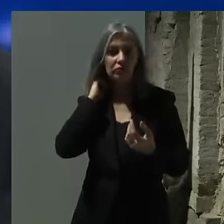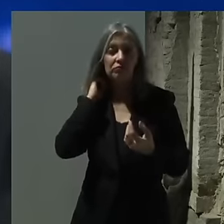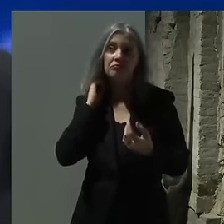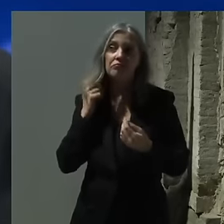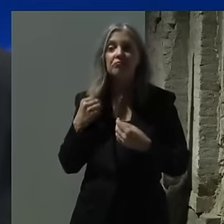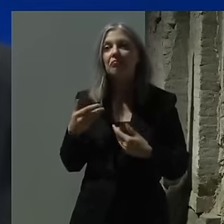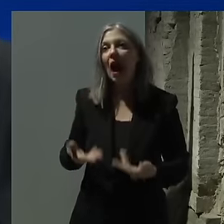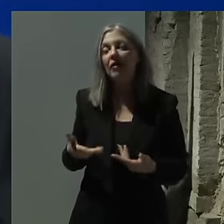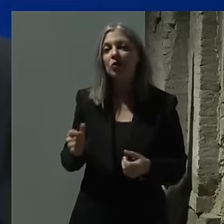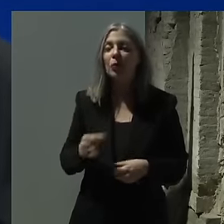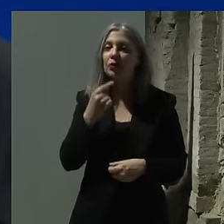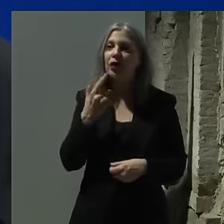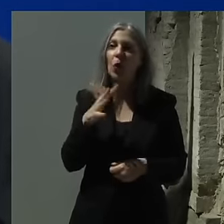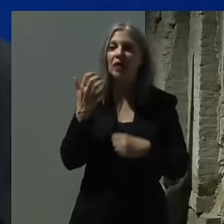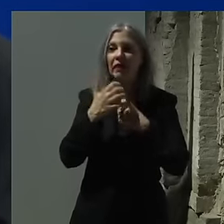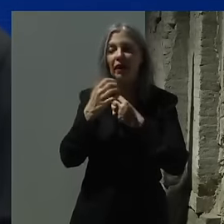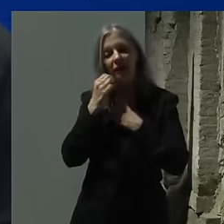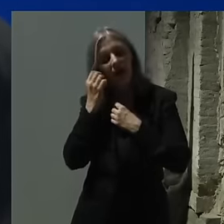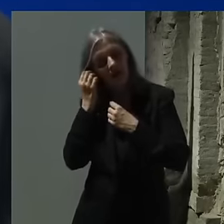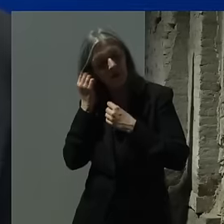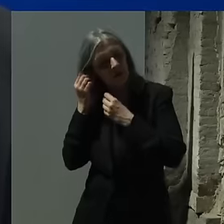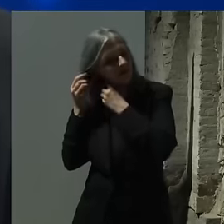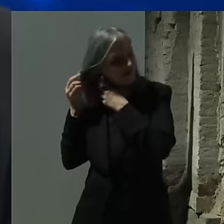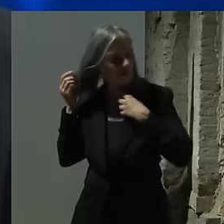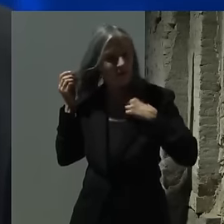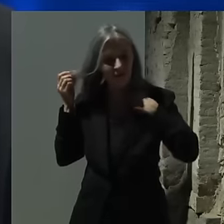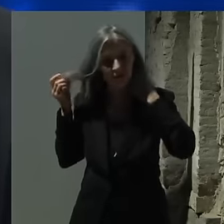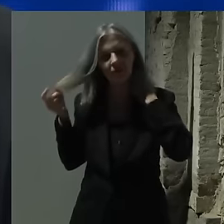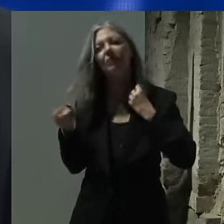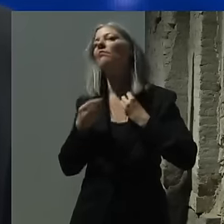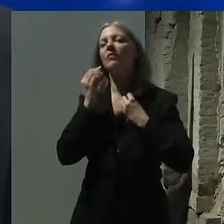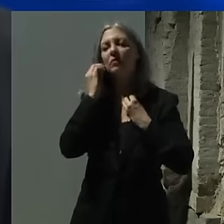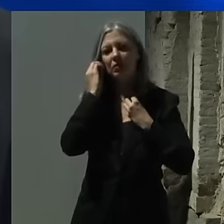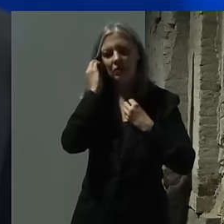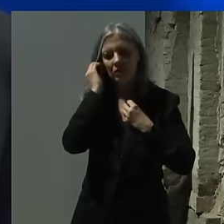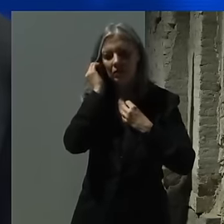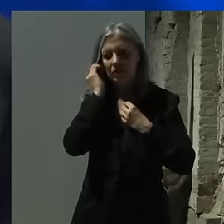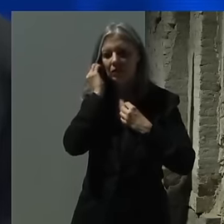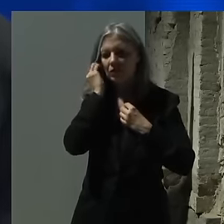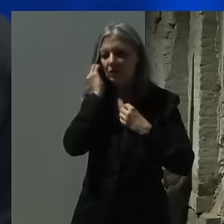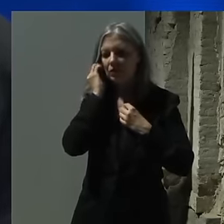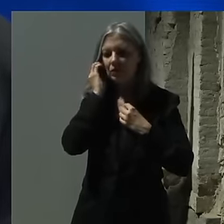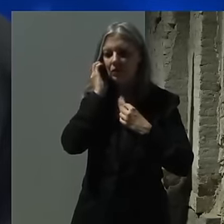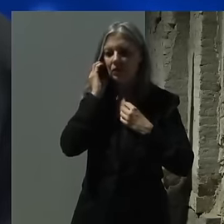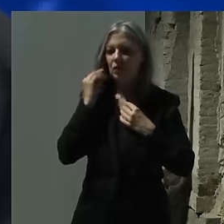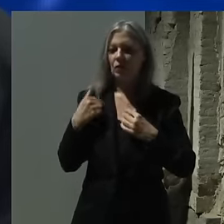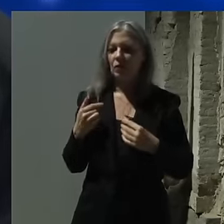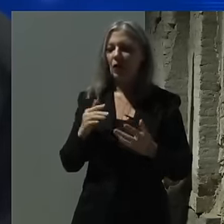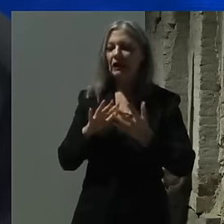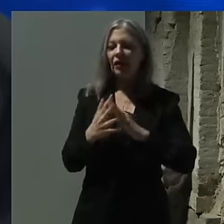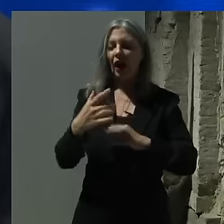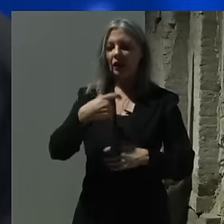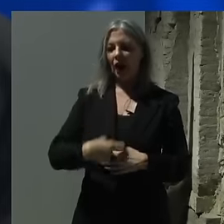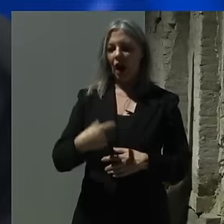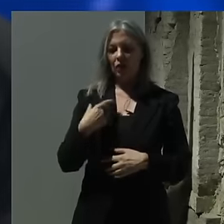così possiamo dire, siccome un arrestato a un certo punto diventa come un pacco,